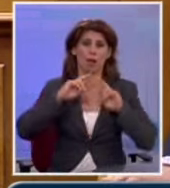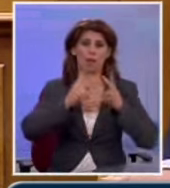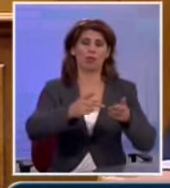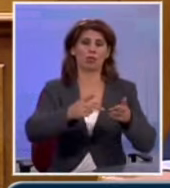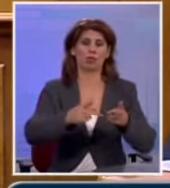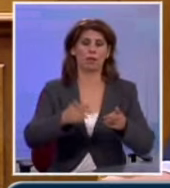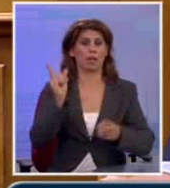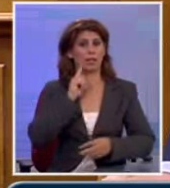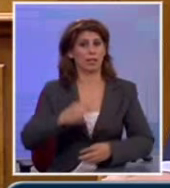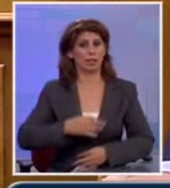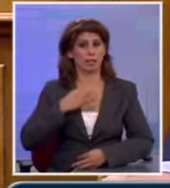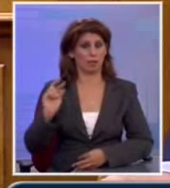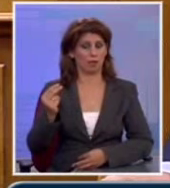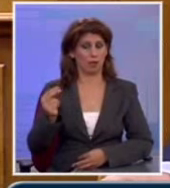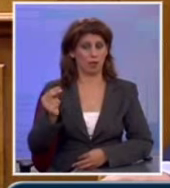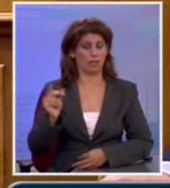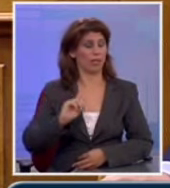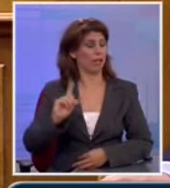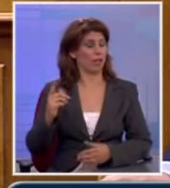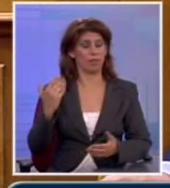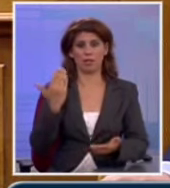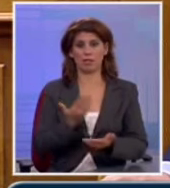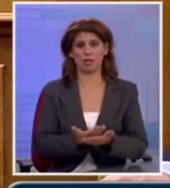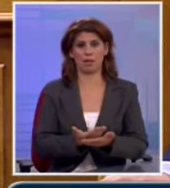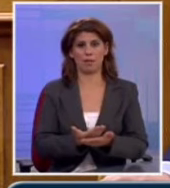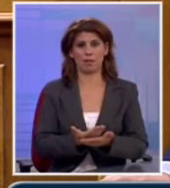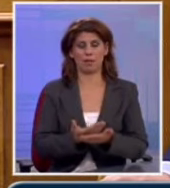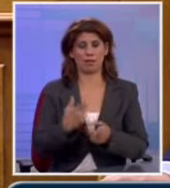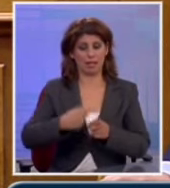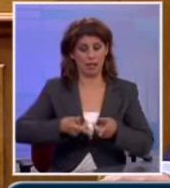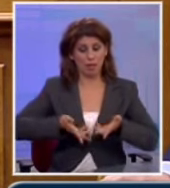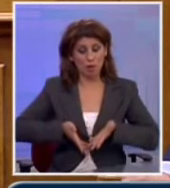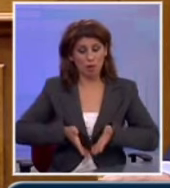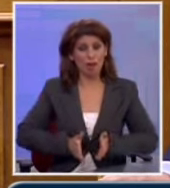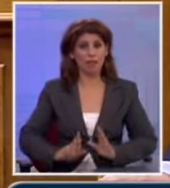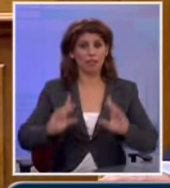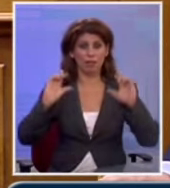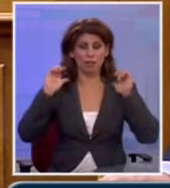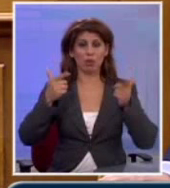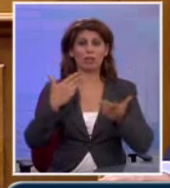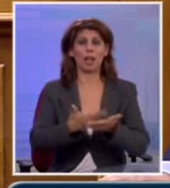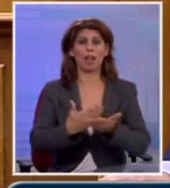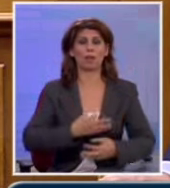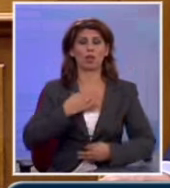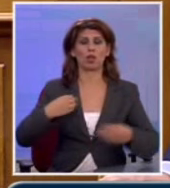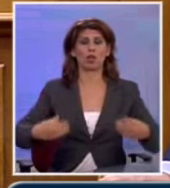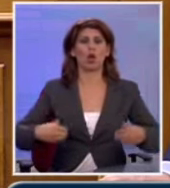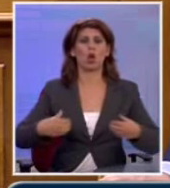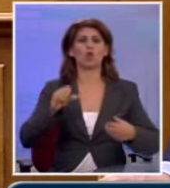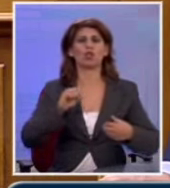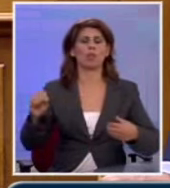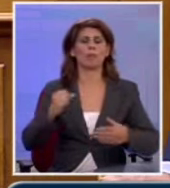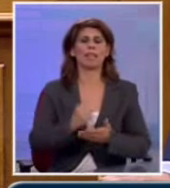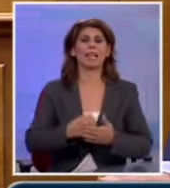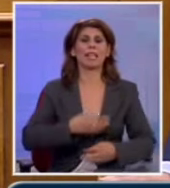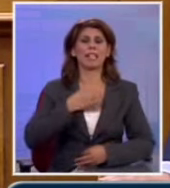βουλευτές, δεν θα ζητήσουμε στη χώρα που γεννήθηκε η δημοκρατία την άδεια από τον κύριο Σόιμπλε και τον κύριο